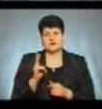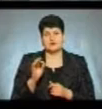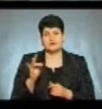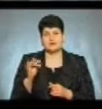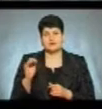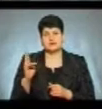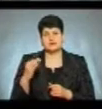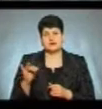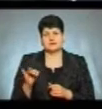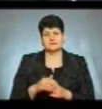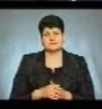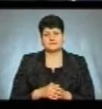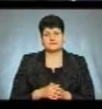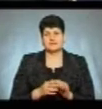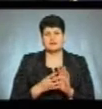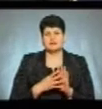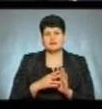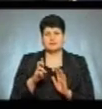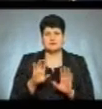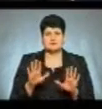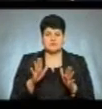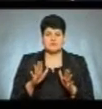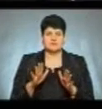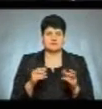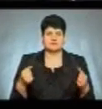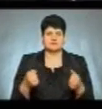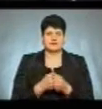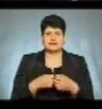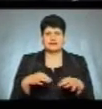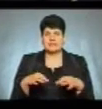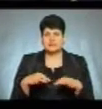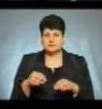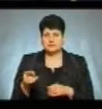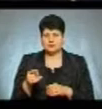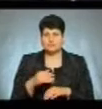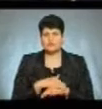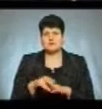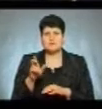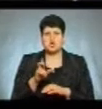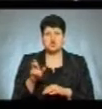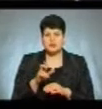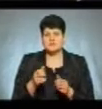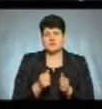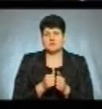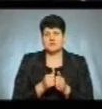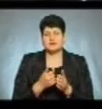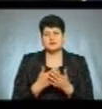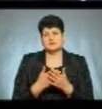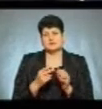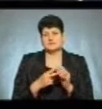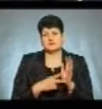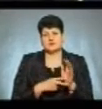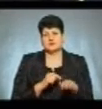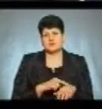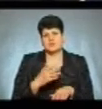Сергій Крета. 9 березня трапилася дорожньо-транспортна пригода у Тернополі на вулиці Бережанській близько 18 години